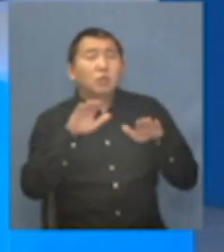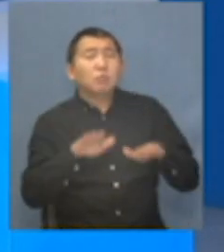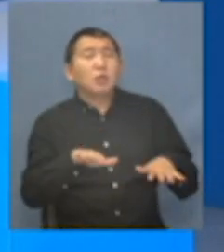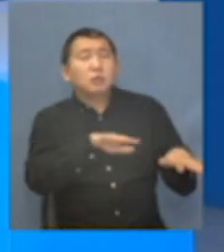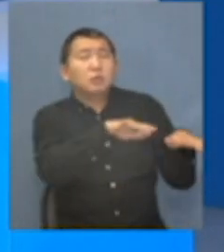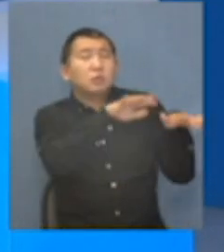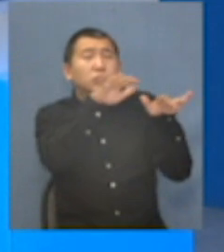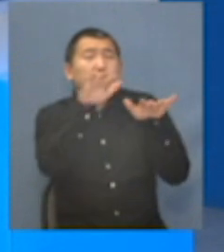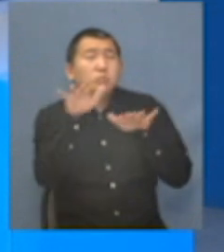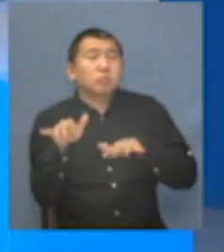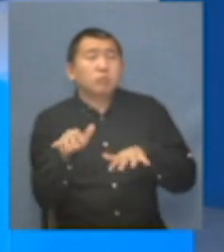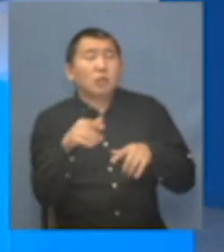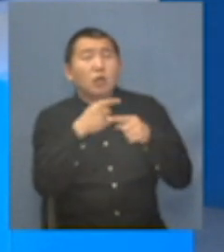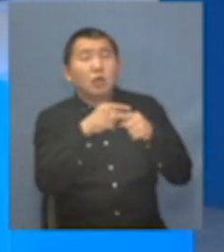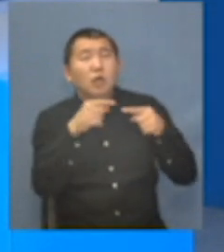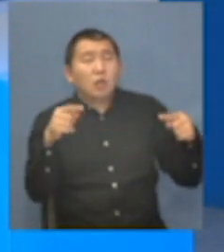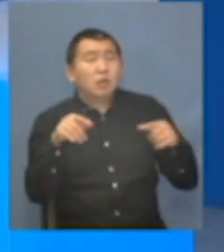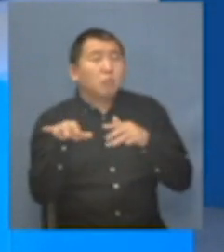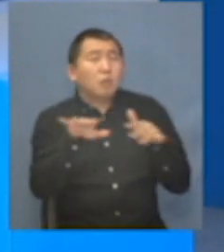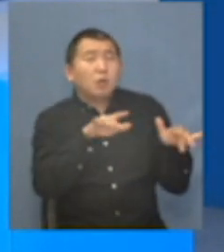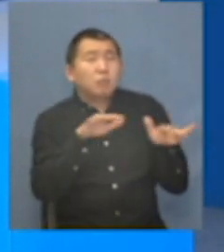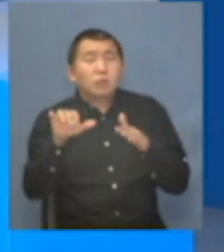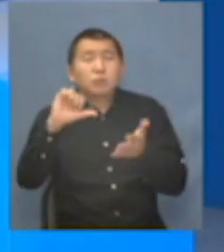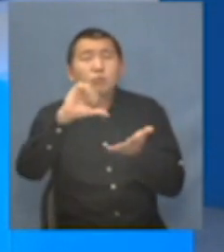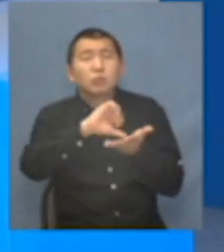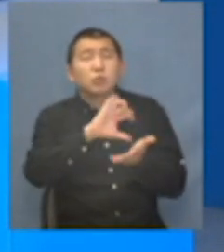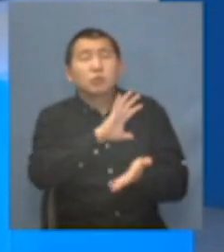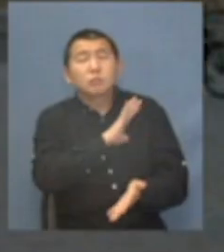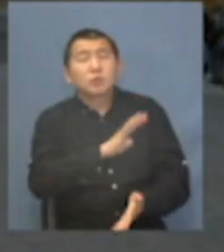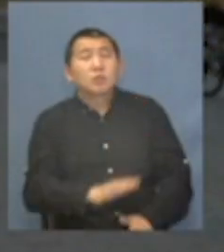сынды танымдық шараларға қатысты.